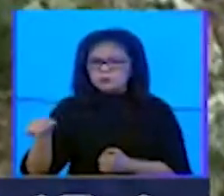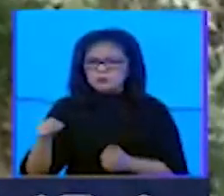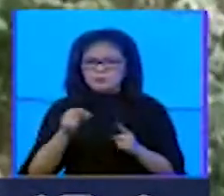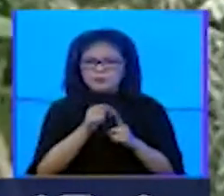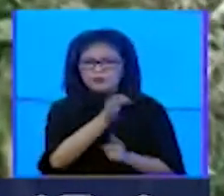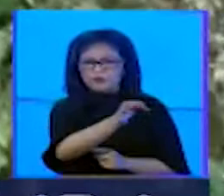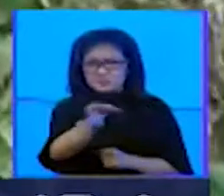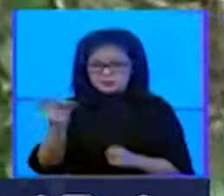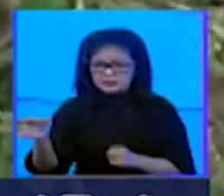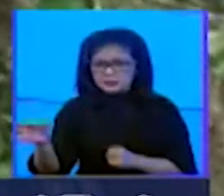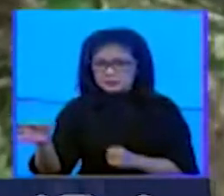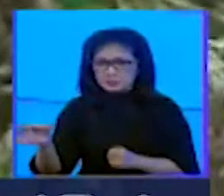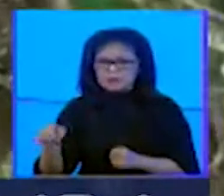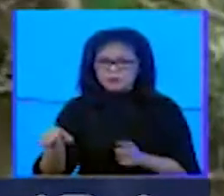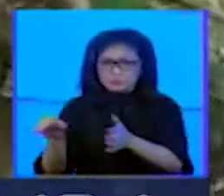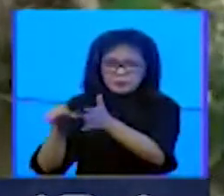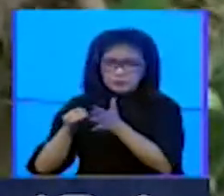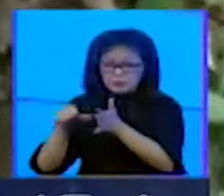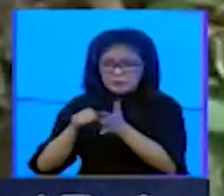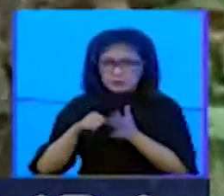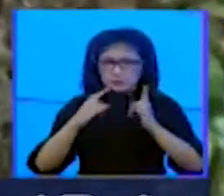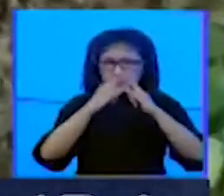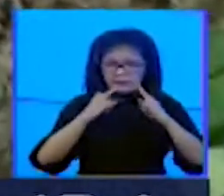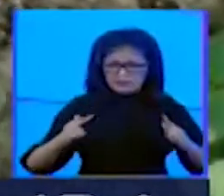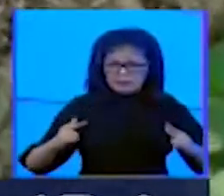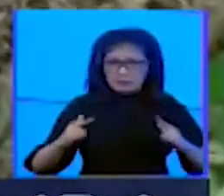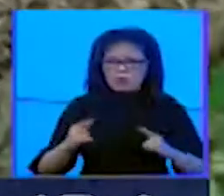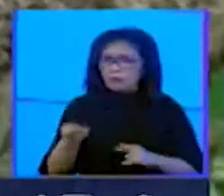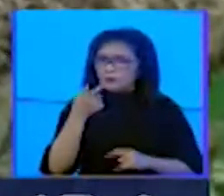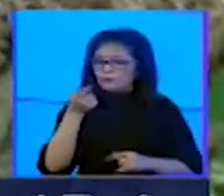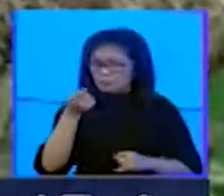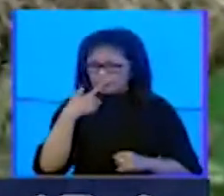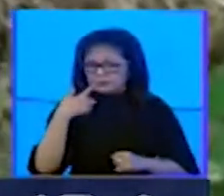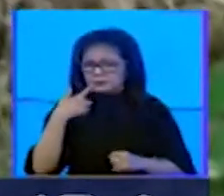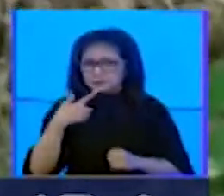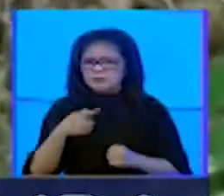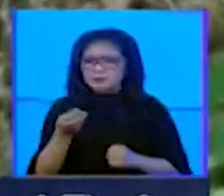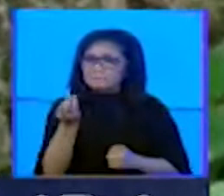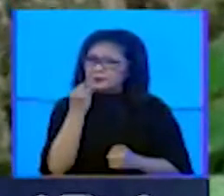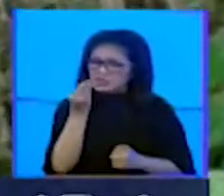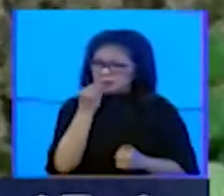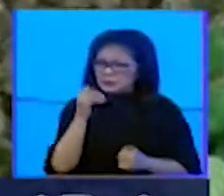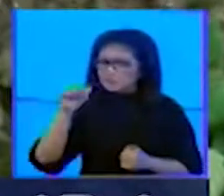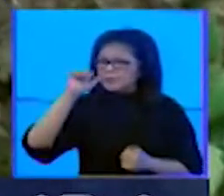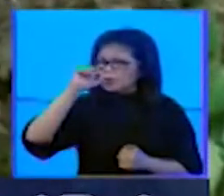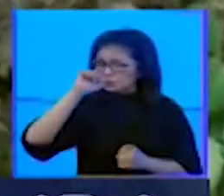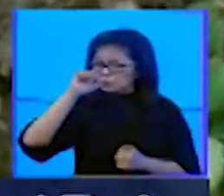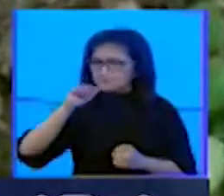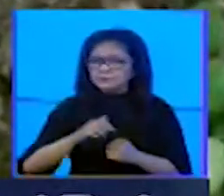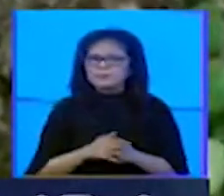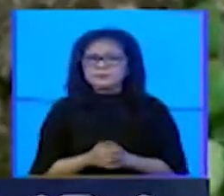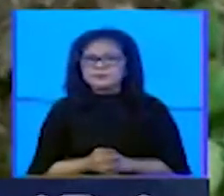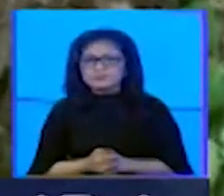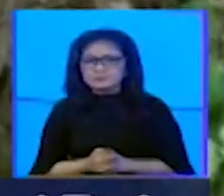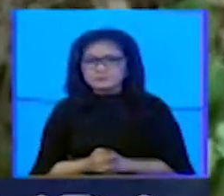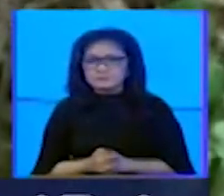tenda ikat kesehatan makan-minum di desa terisolasi